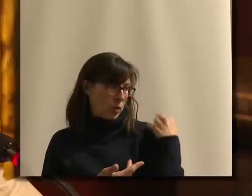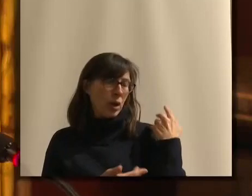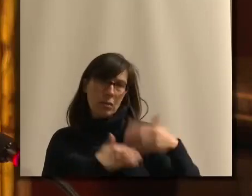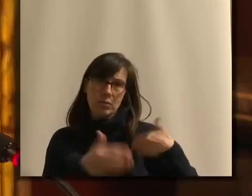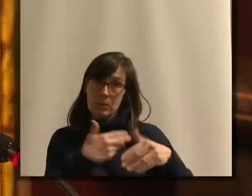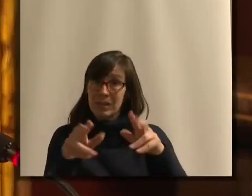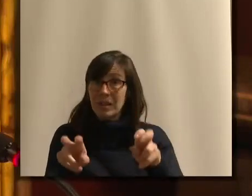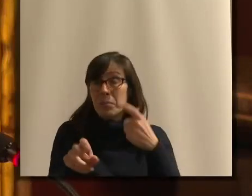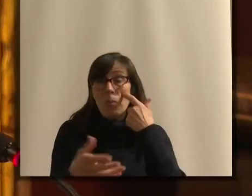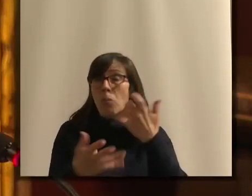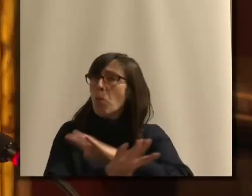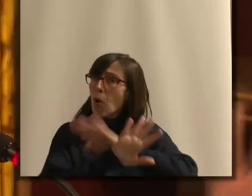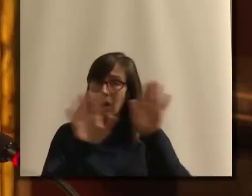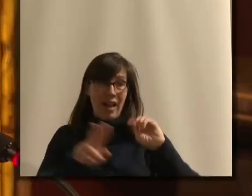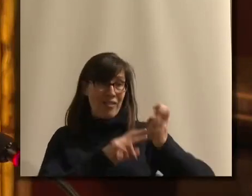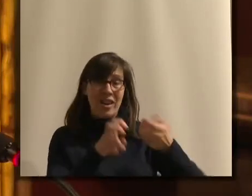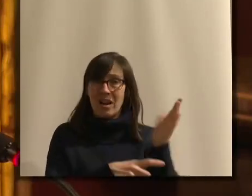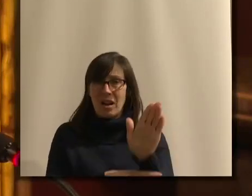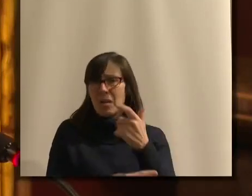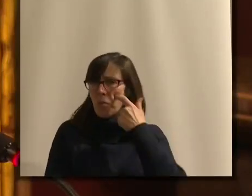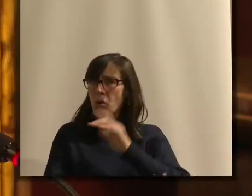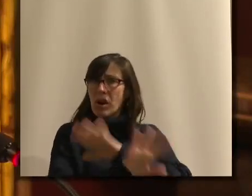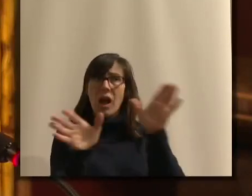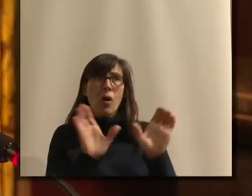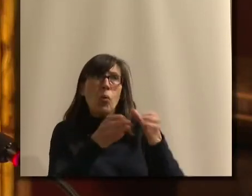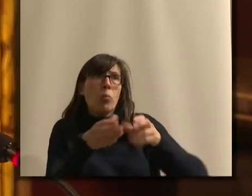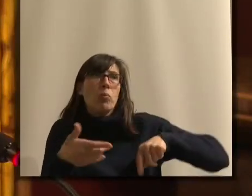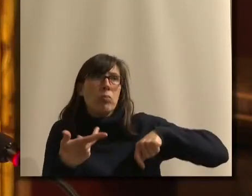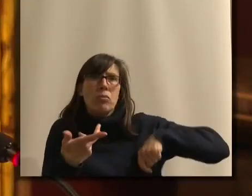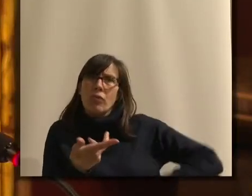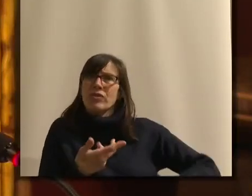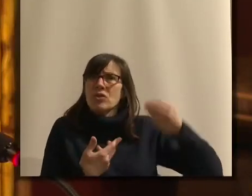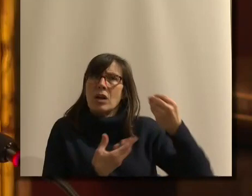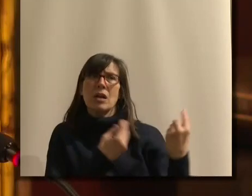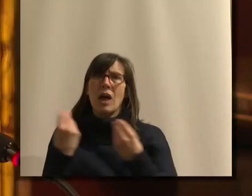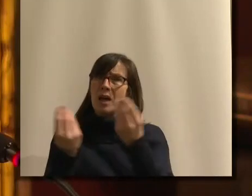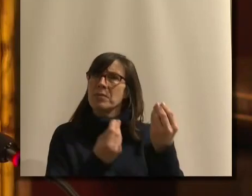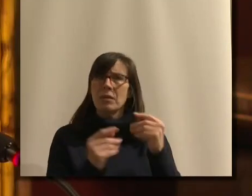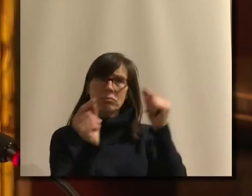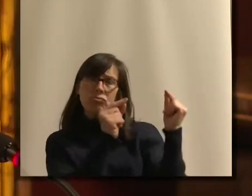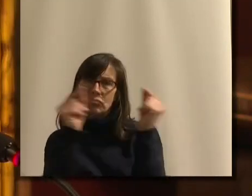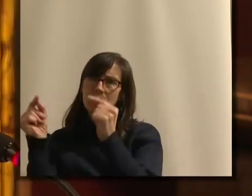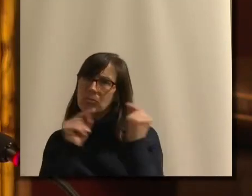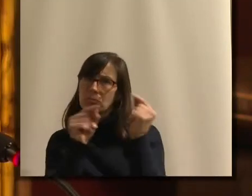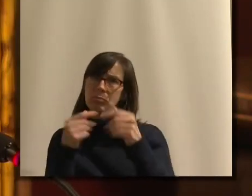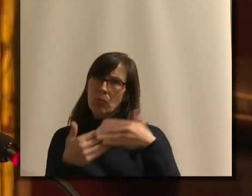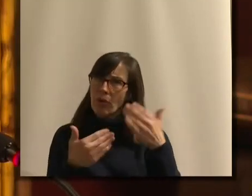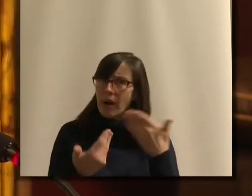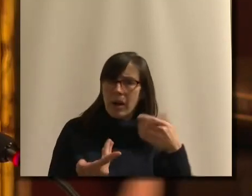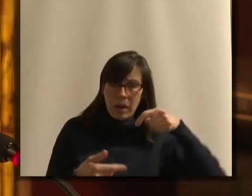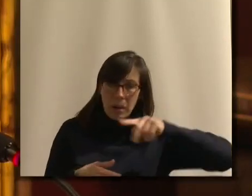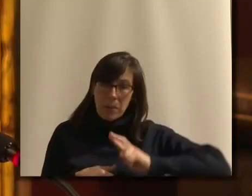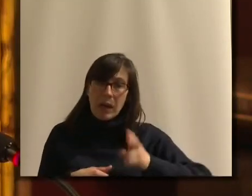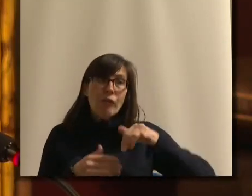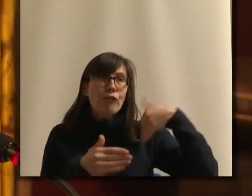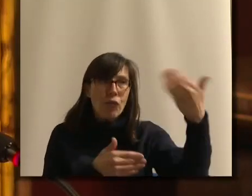fira és només un exponent doncs, de cara al món professional i al públic en general per veure i debatre tot el que s'està fent no només a Vic sinó més enllà,